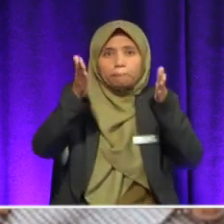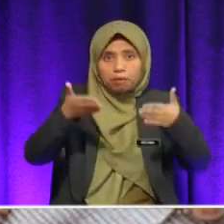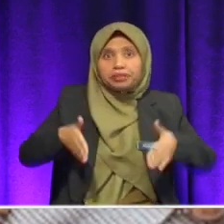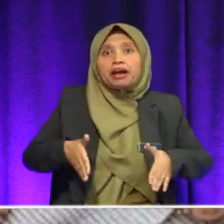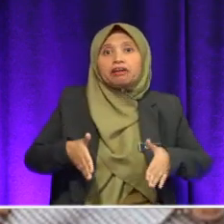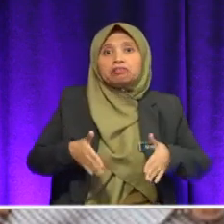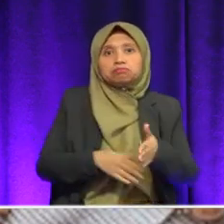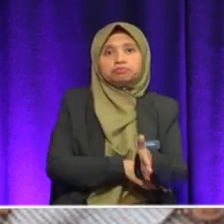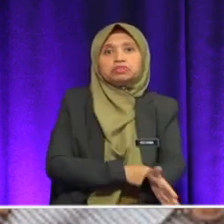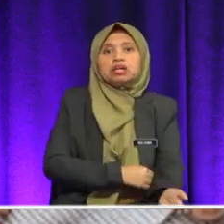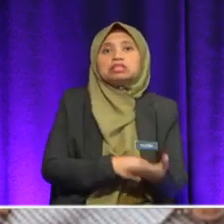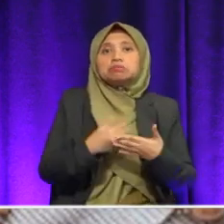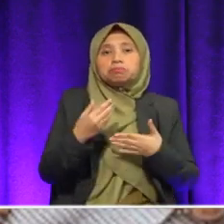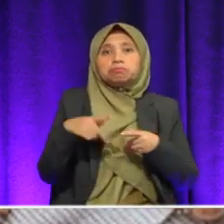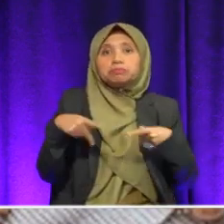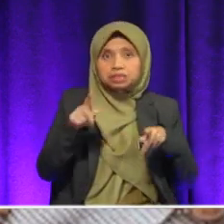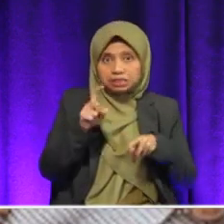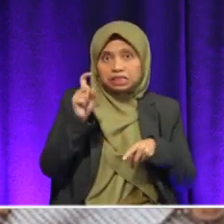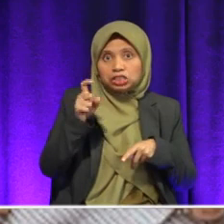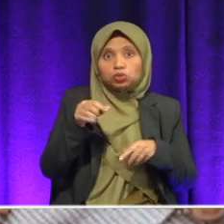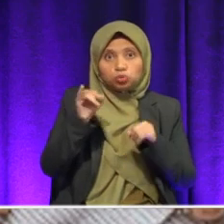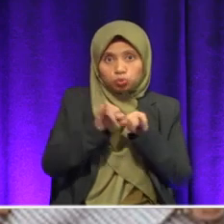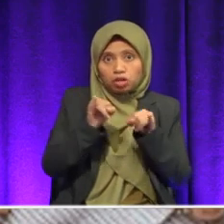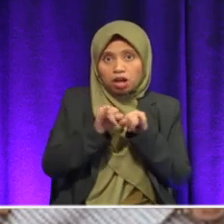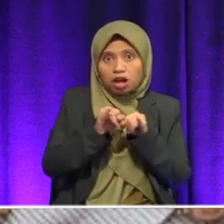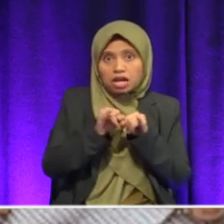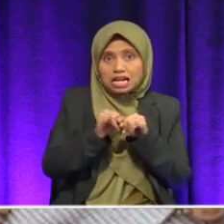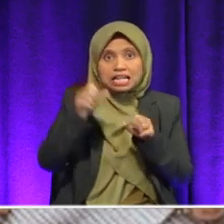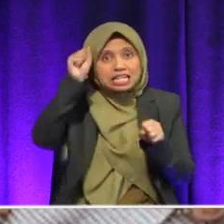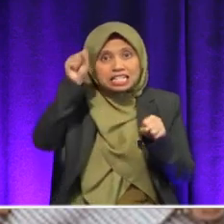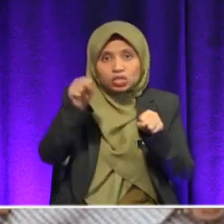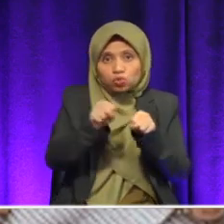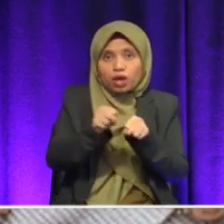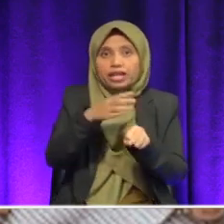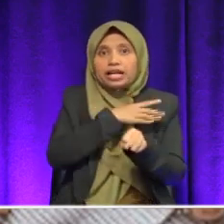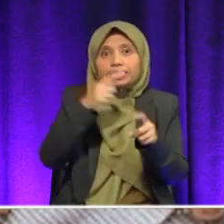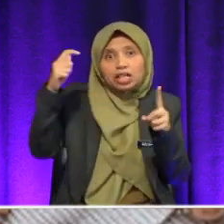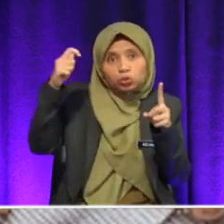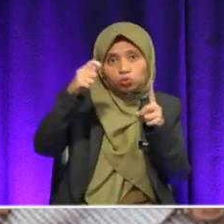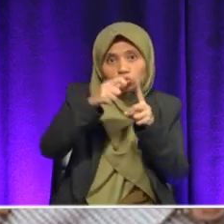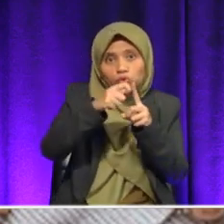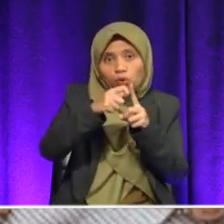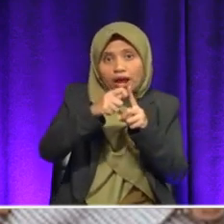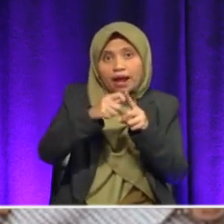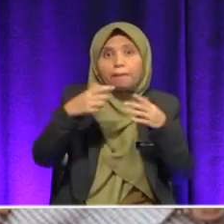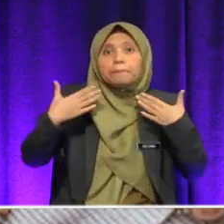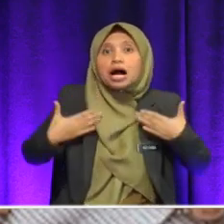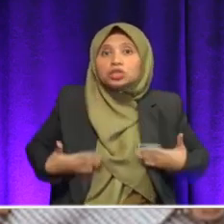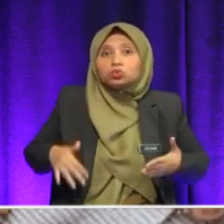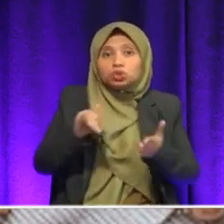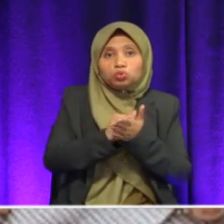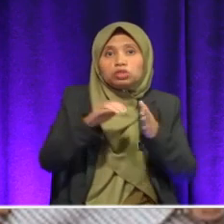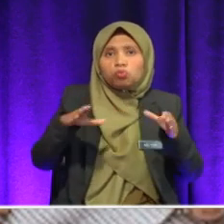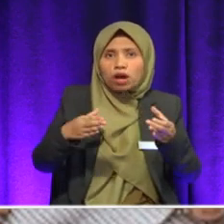kemudian kita perlu juga mempertimbangkan kesesuaian dan juga tujuan pakaian itu dibuat Tempat kemarin